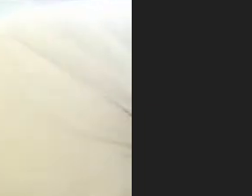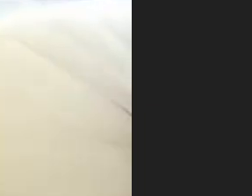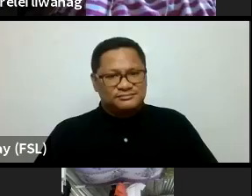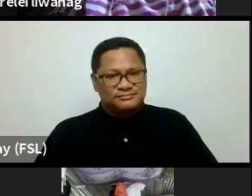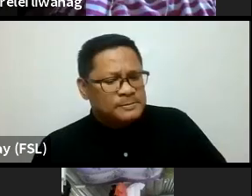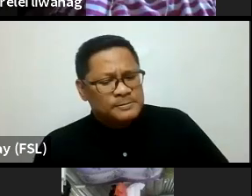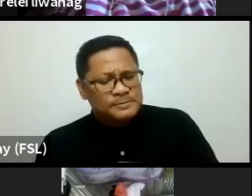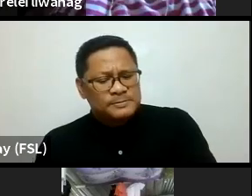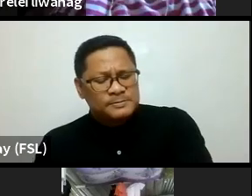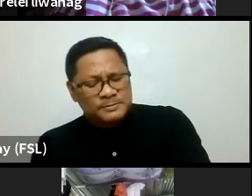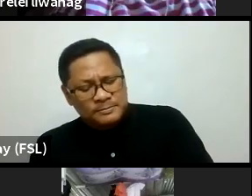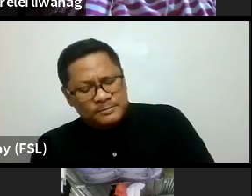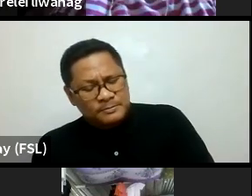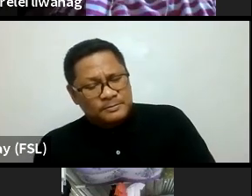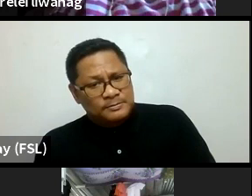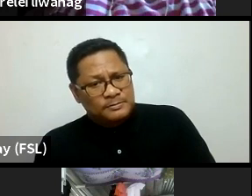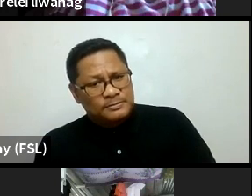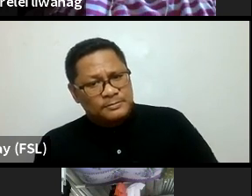Okay. Sir.